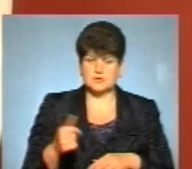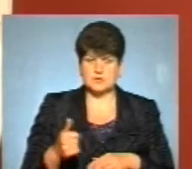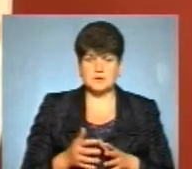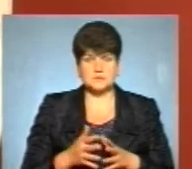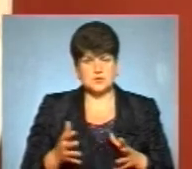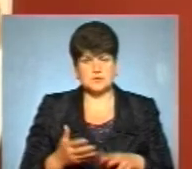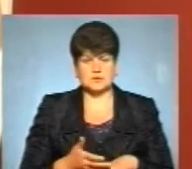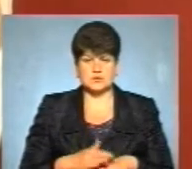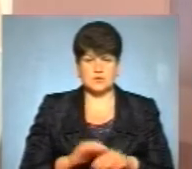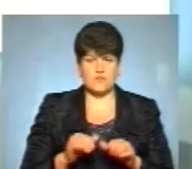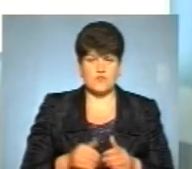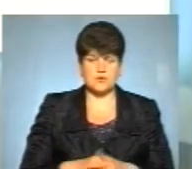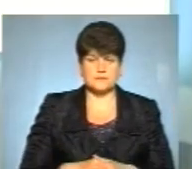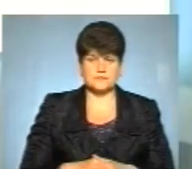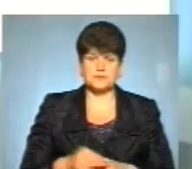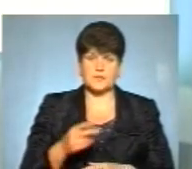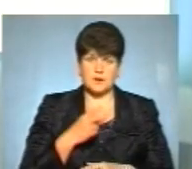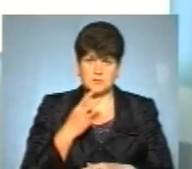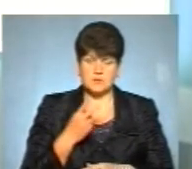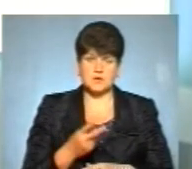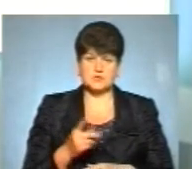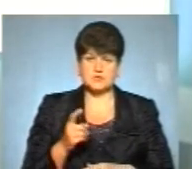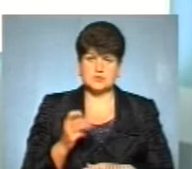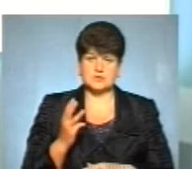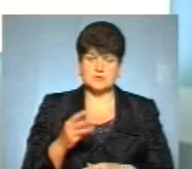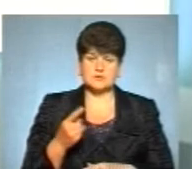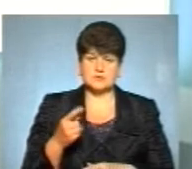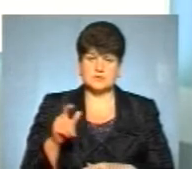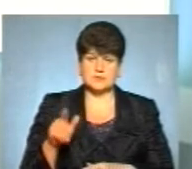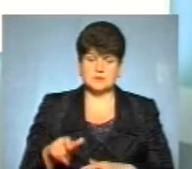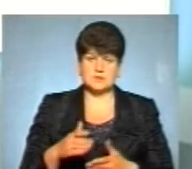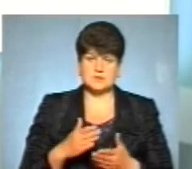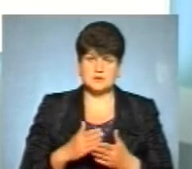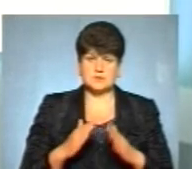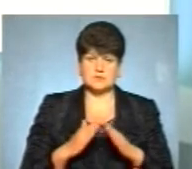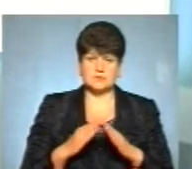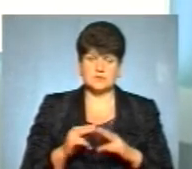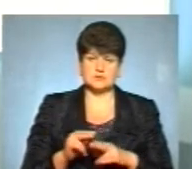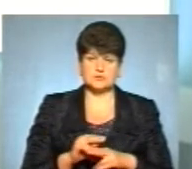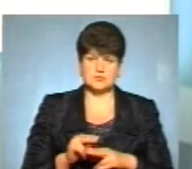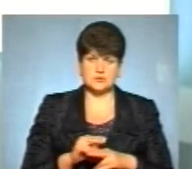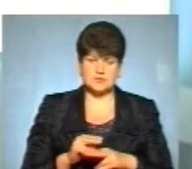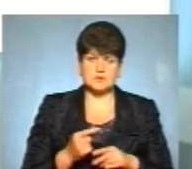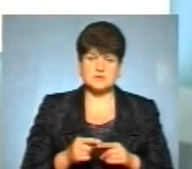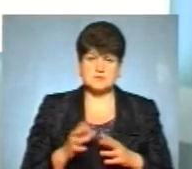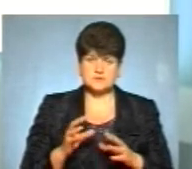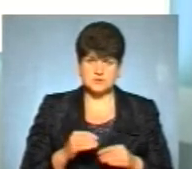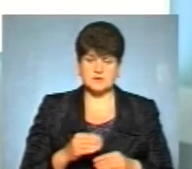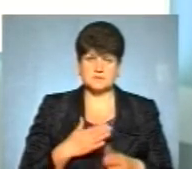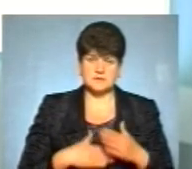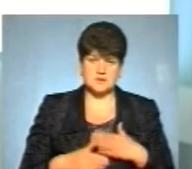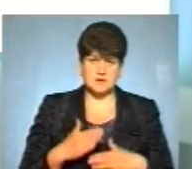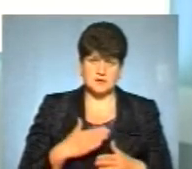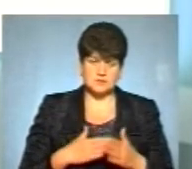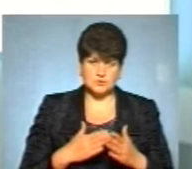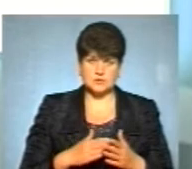побільшало тяжких форм? Як бачимо статистики, 131 пацієнт перебуває на амбулаторному лікуванні. Це вже радує, це вже тішить,